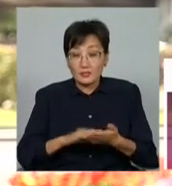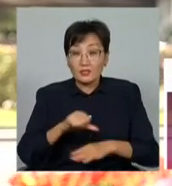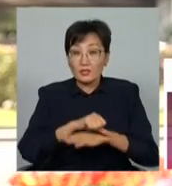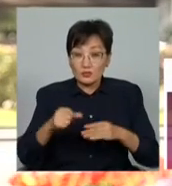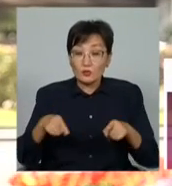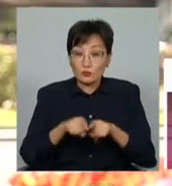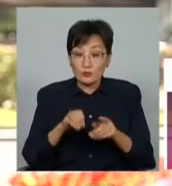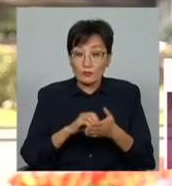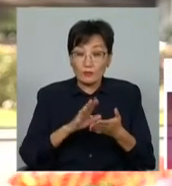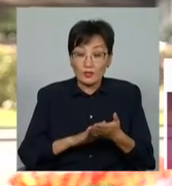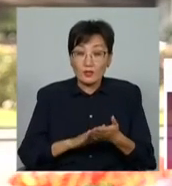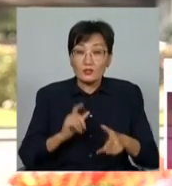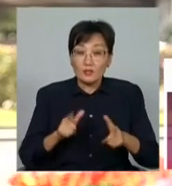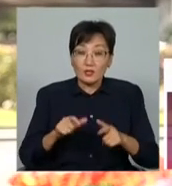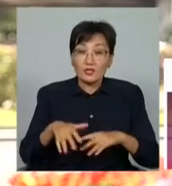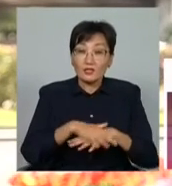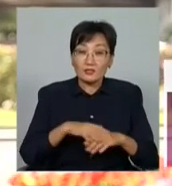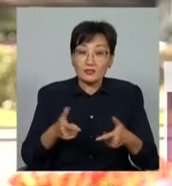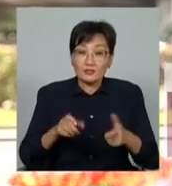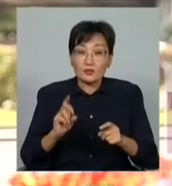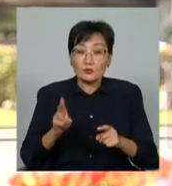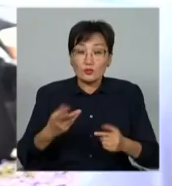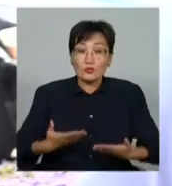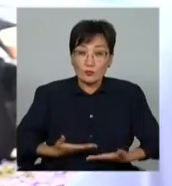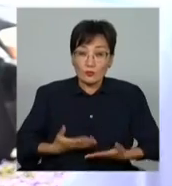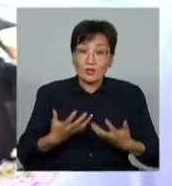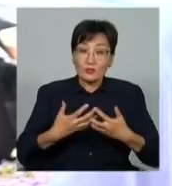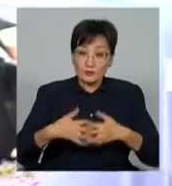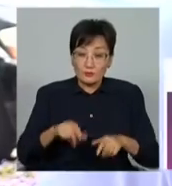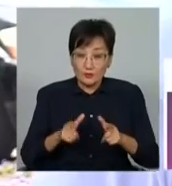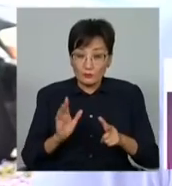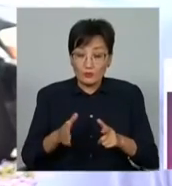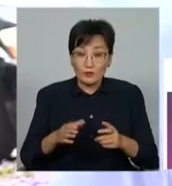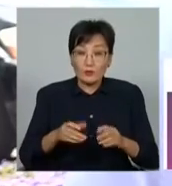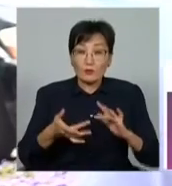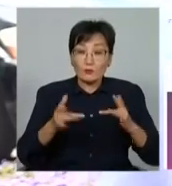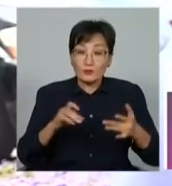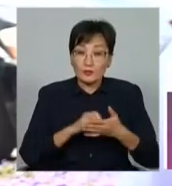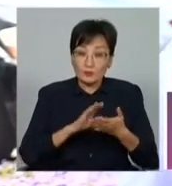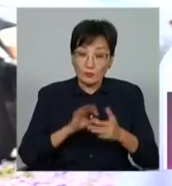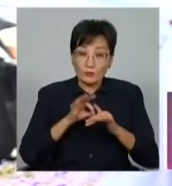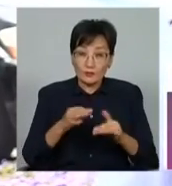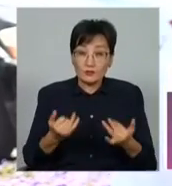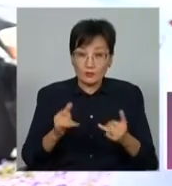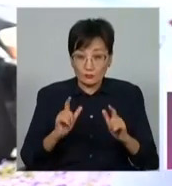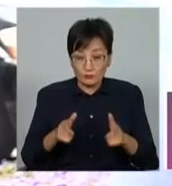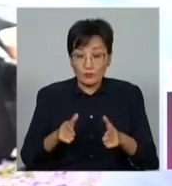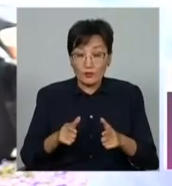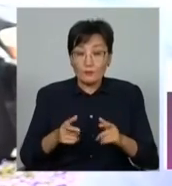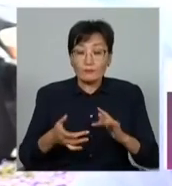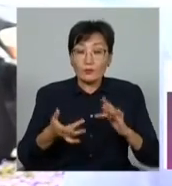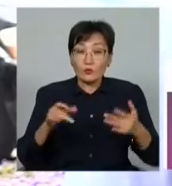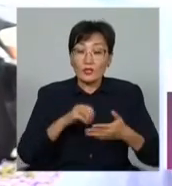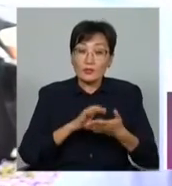кезде нағыз халықтың қай жерде кім тұрып жатқан санағы да шығады. Онлайн тіркеу болып жатыр, мен өте құптаймын. Қазіргі уақытта онлайн тіркеу